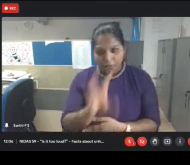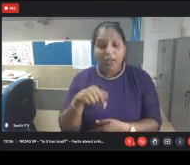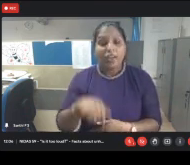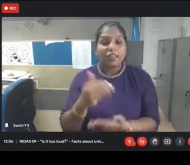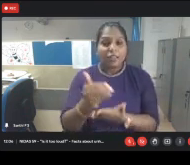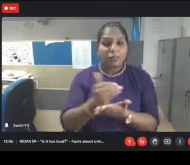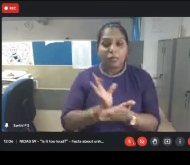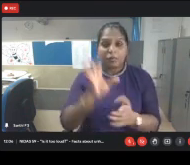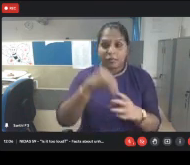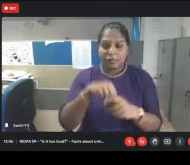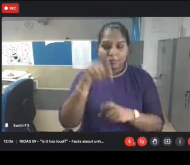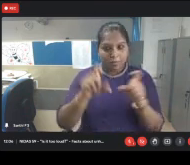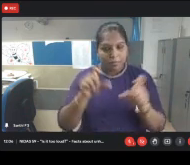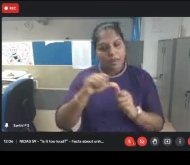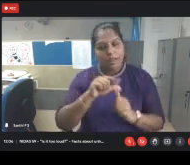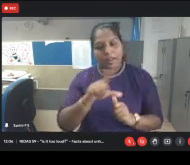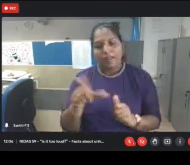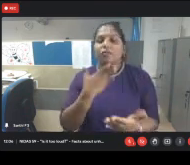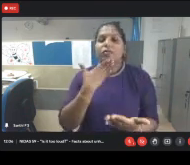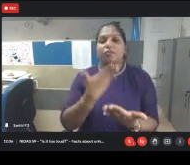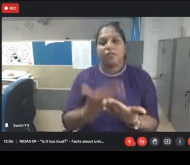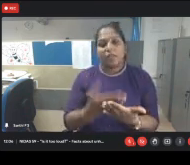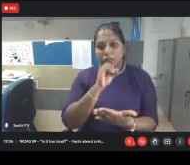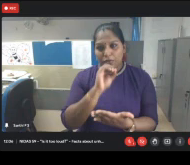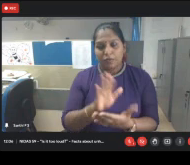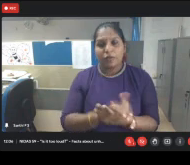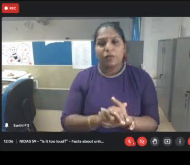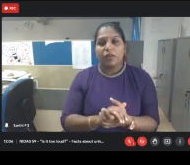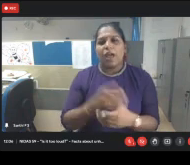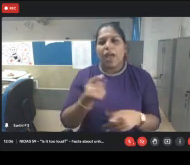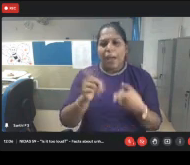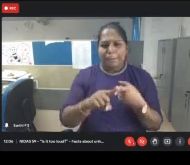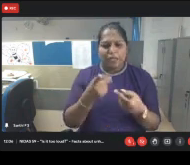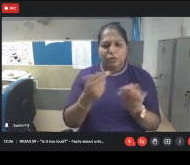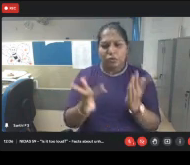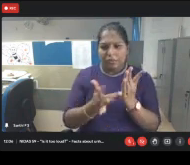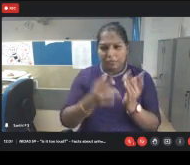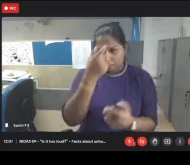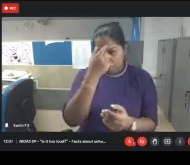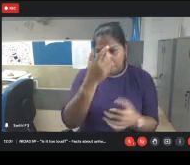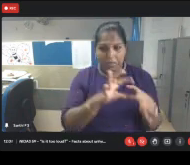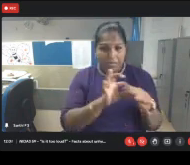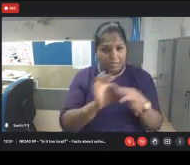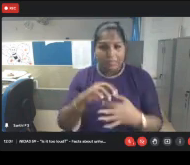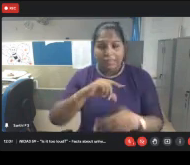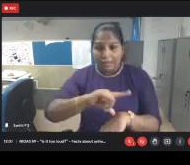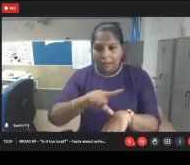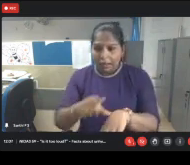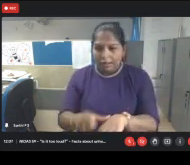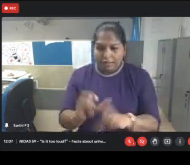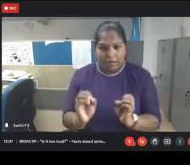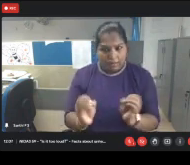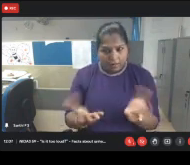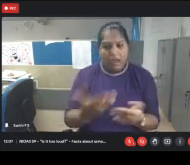വിഷയത്തെ കുറിച്ച് ആധികാരികമായി സംസാരിച്ച മിസ് ലേഖയ്ക്കും സൈൻ ലാംഗ്വേജ് കൈകാര്യം ചെയ്ത ശാന്തി, ജിൻസി എന്നിവർക്കും പ്രത്യേകം